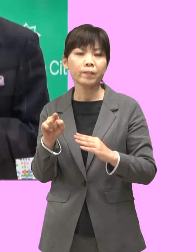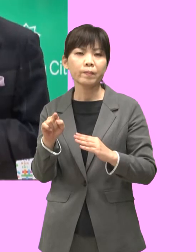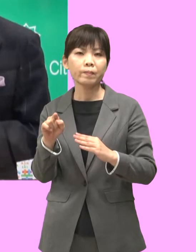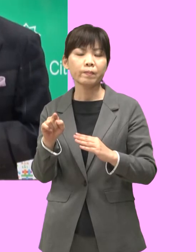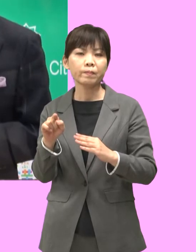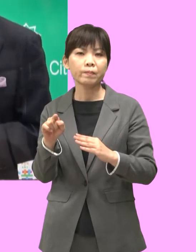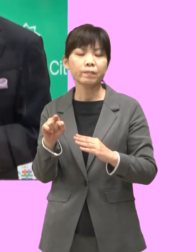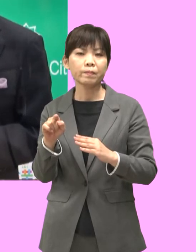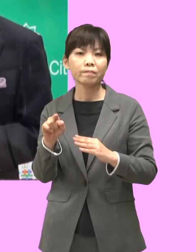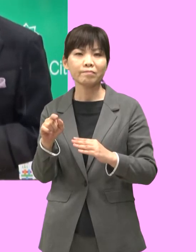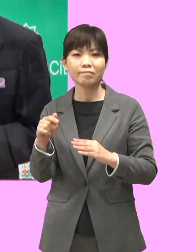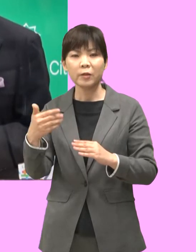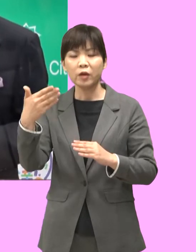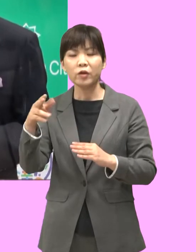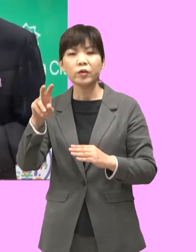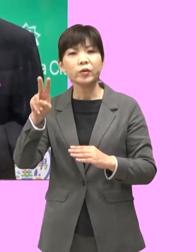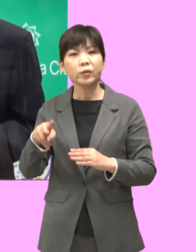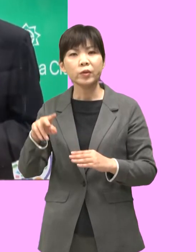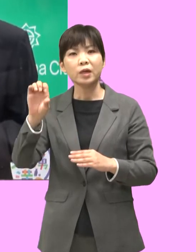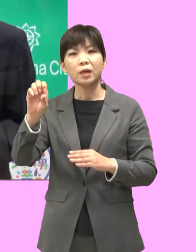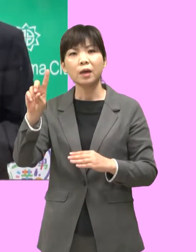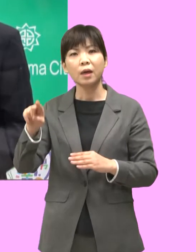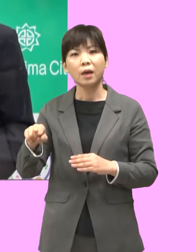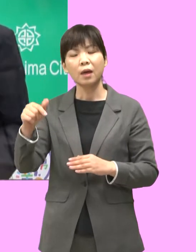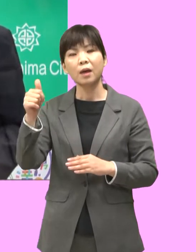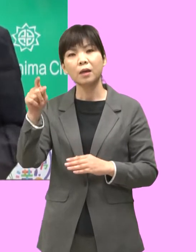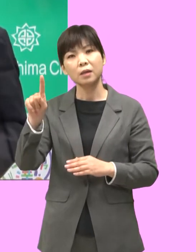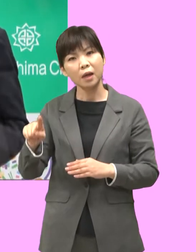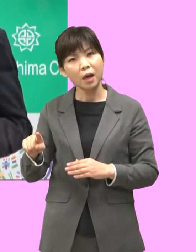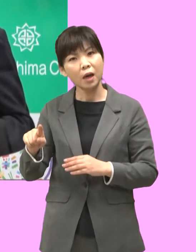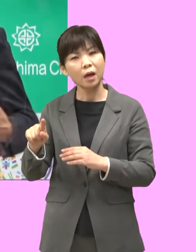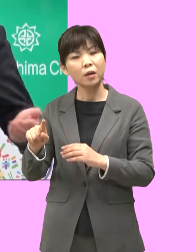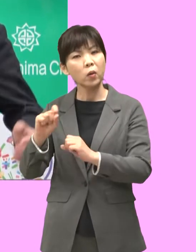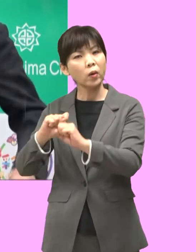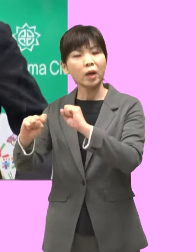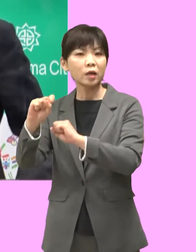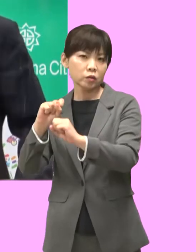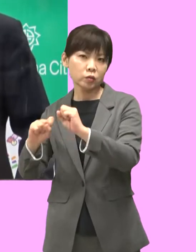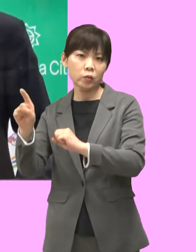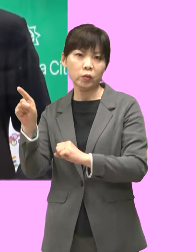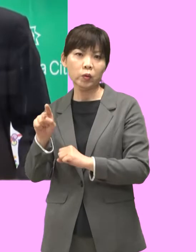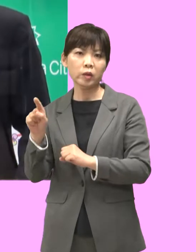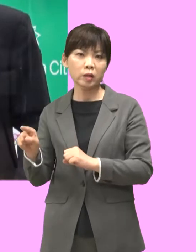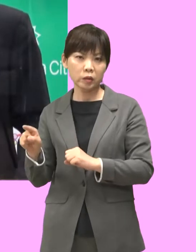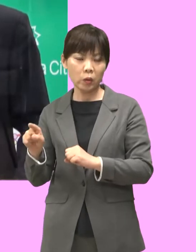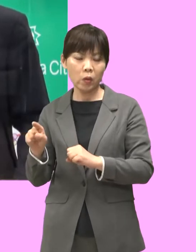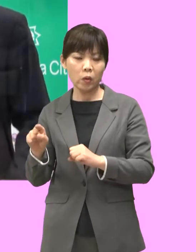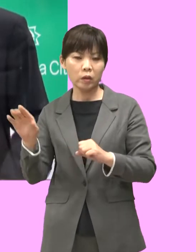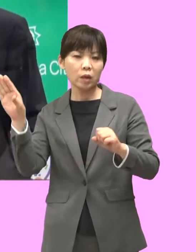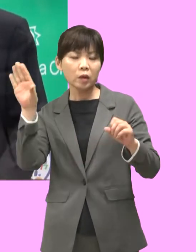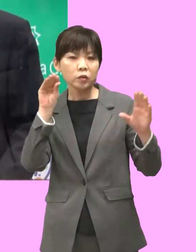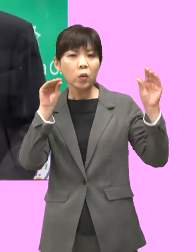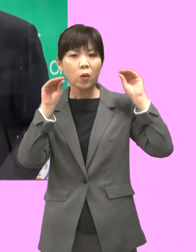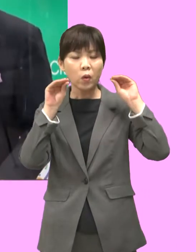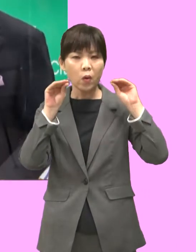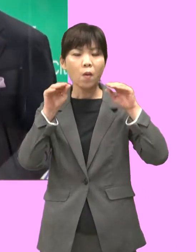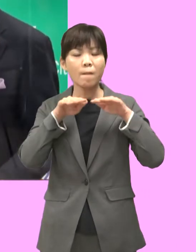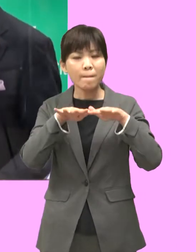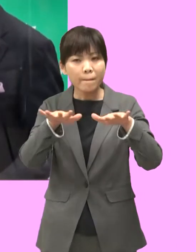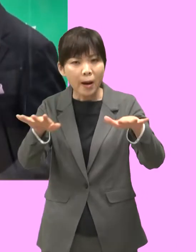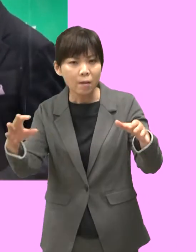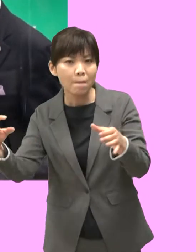なんて言いますか、クリエイター的なですね活動をしているような方にあの届くように、情報発信を